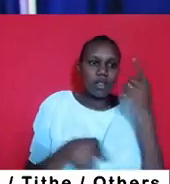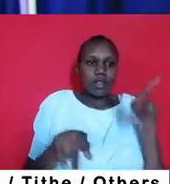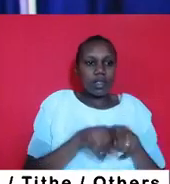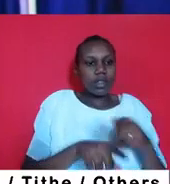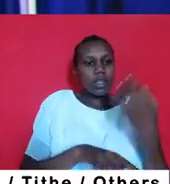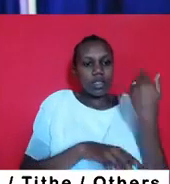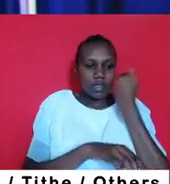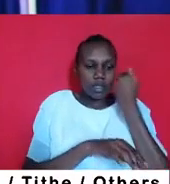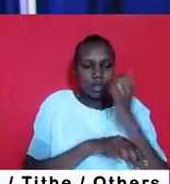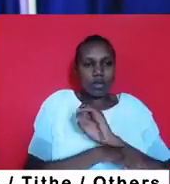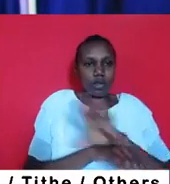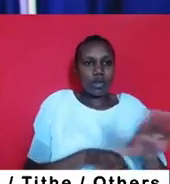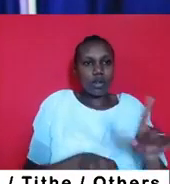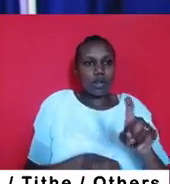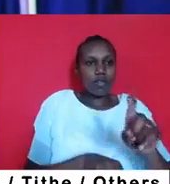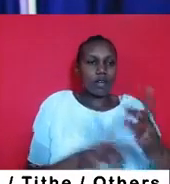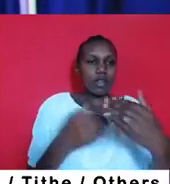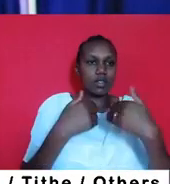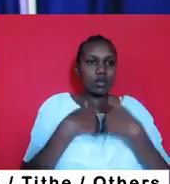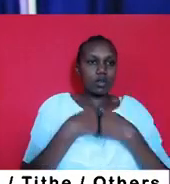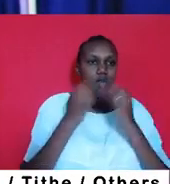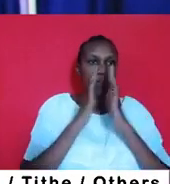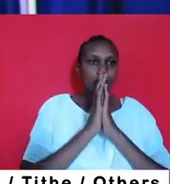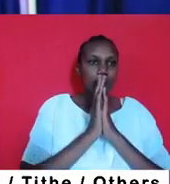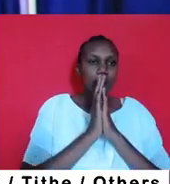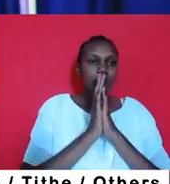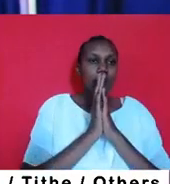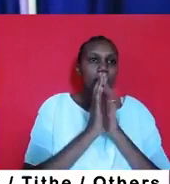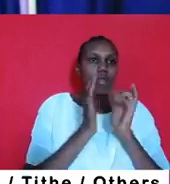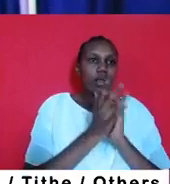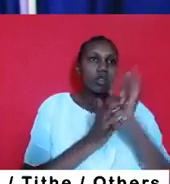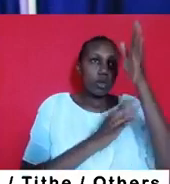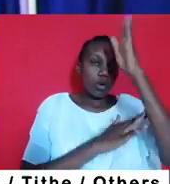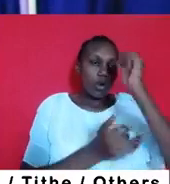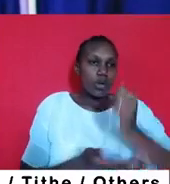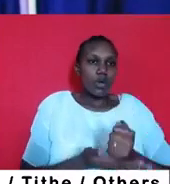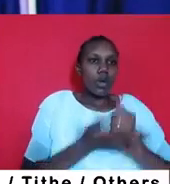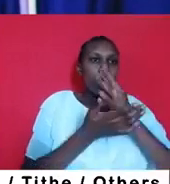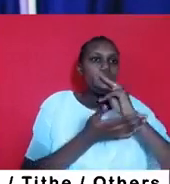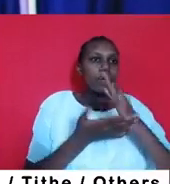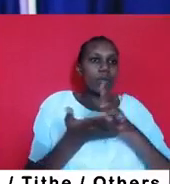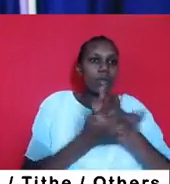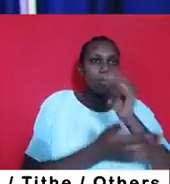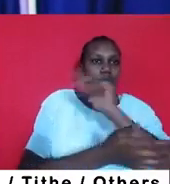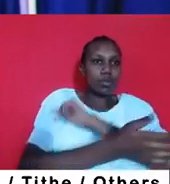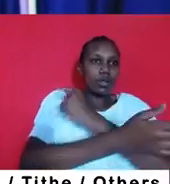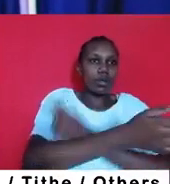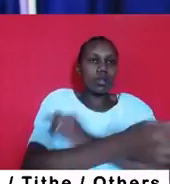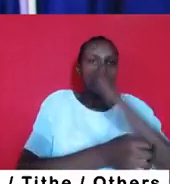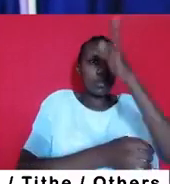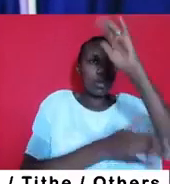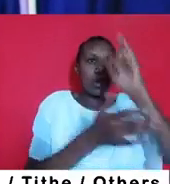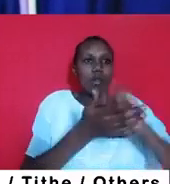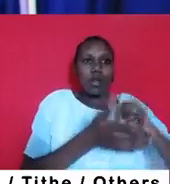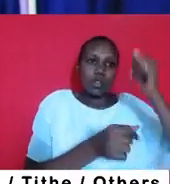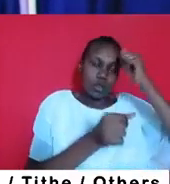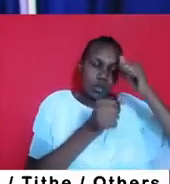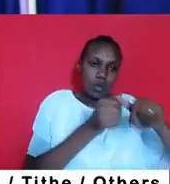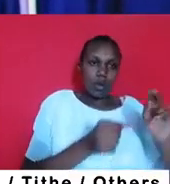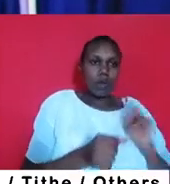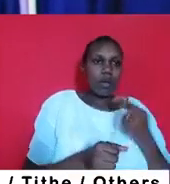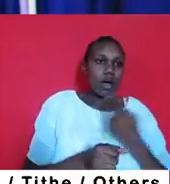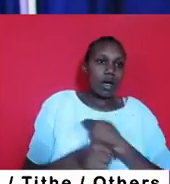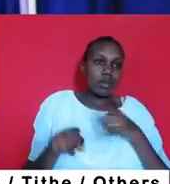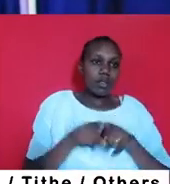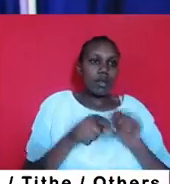huu gonjwa huu. Baba tunakusihi kwa neema yako utukumbuke.